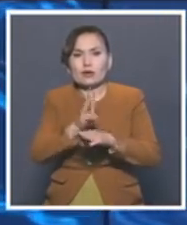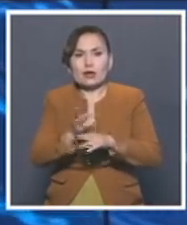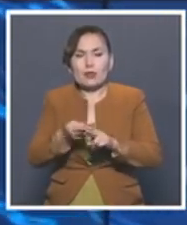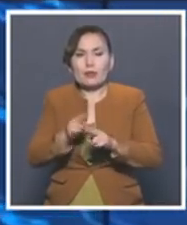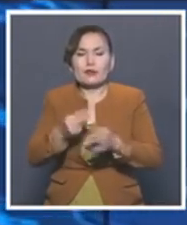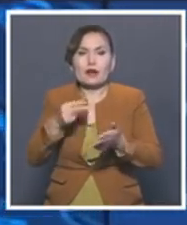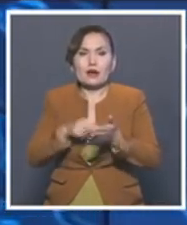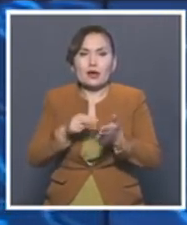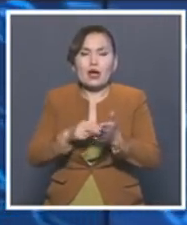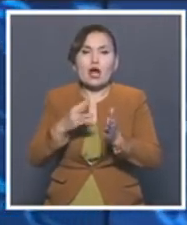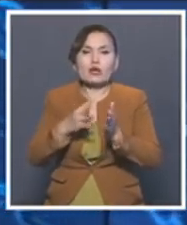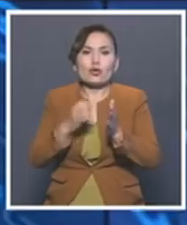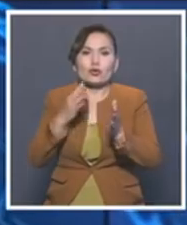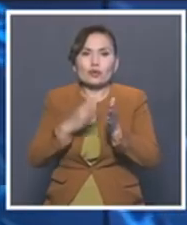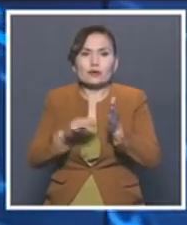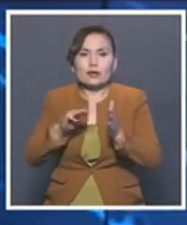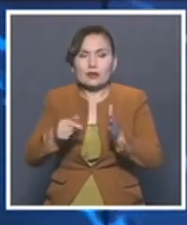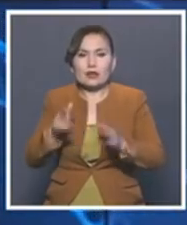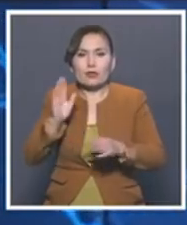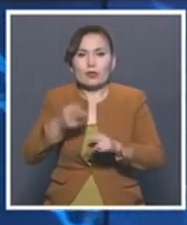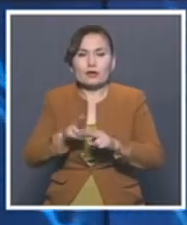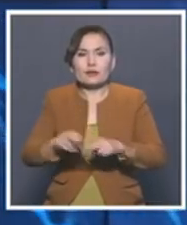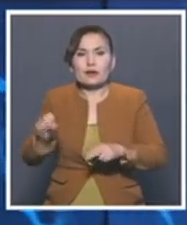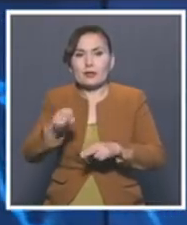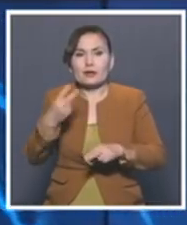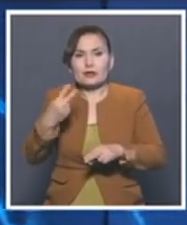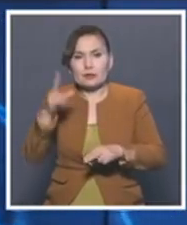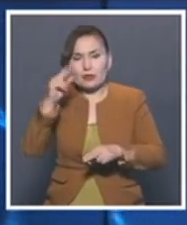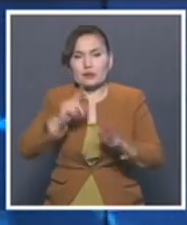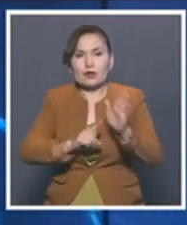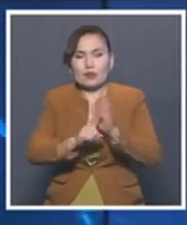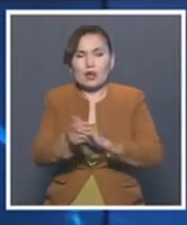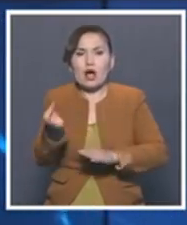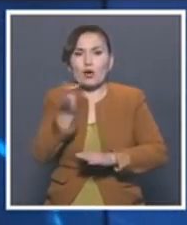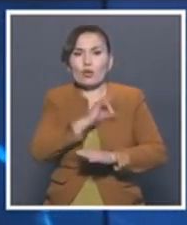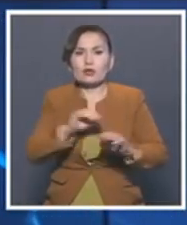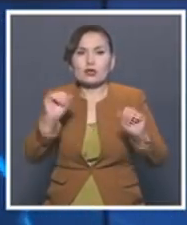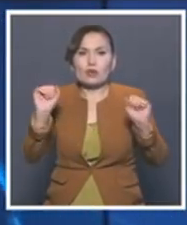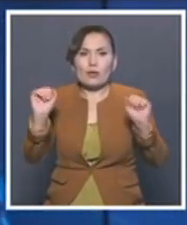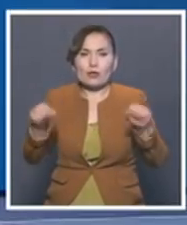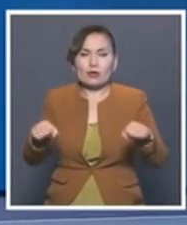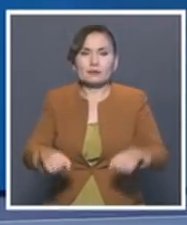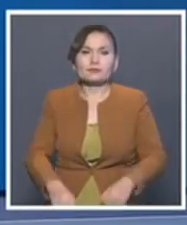құны айына 990 теңге болмақ, оны тамыздың 20-сынан бастап қолдануға болады.